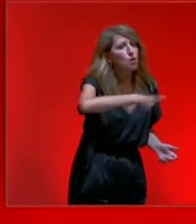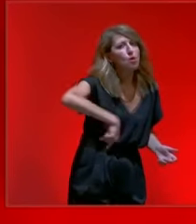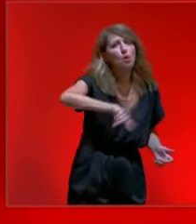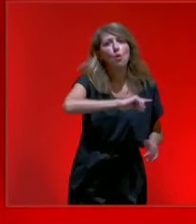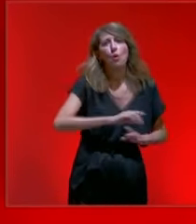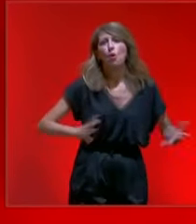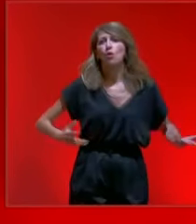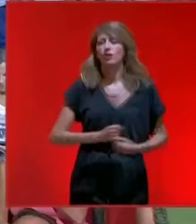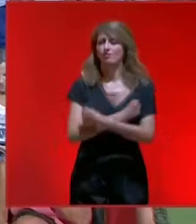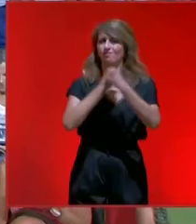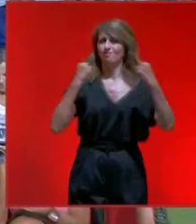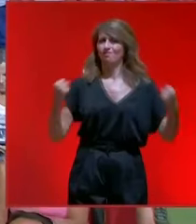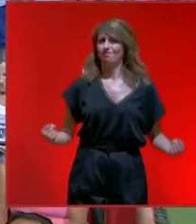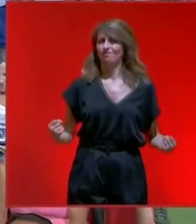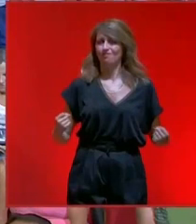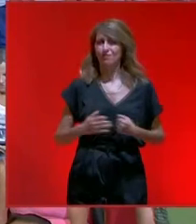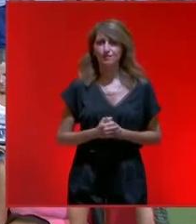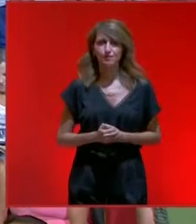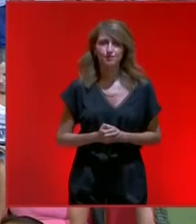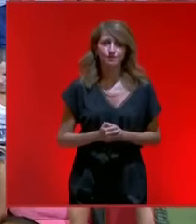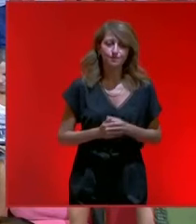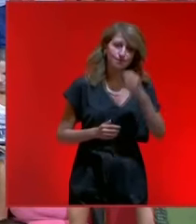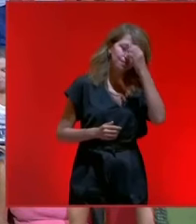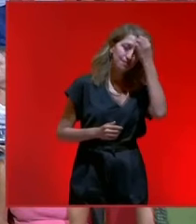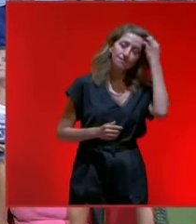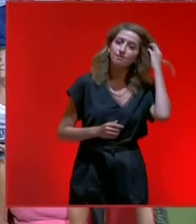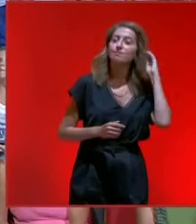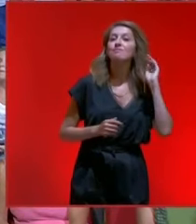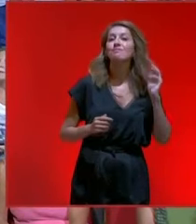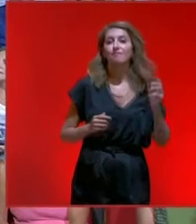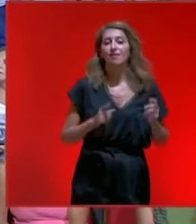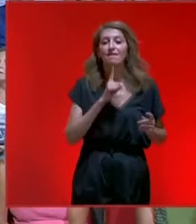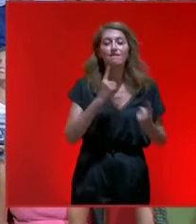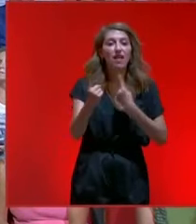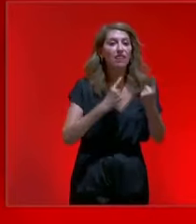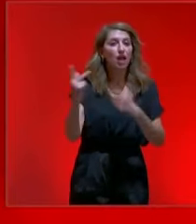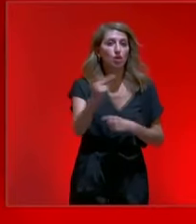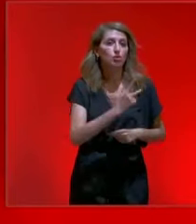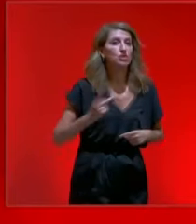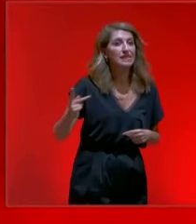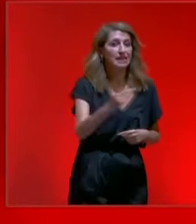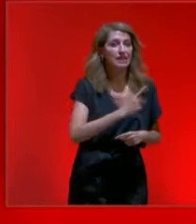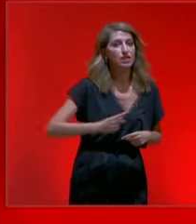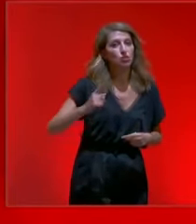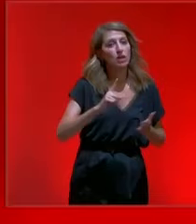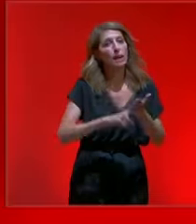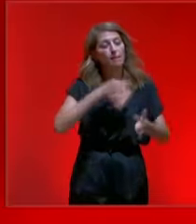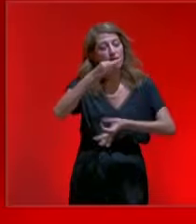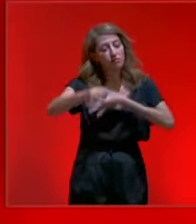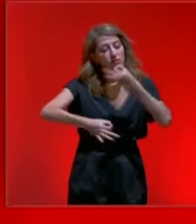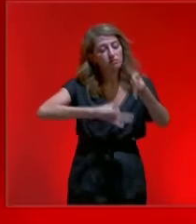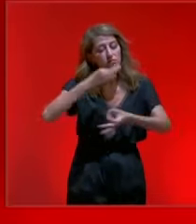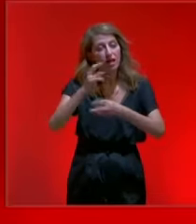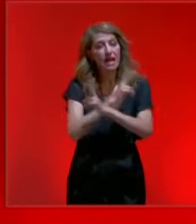Συντρόφισσες και σύντροφοι, σε αυτό το διάλογο με την κοινωνία πρέπει να υποθούν, όπως είπα, δύσκολες αλήθειες. Και είναι αλήθεια ότι υπήρξαν